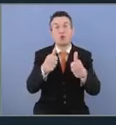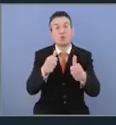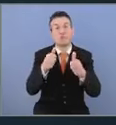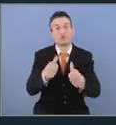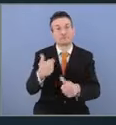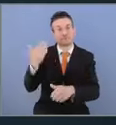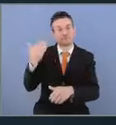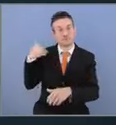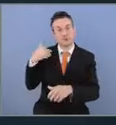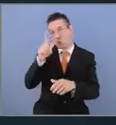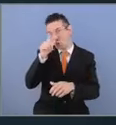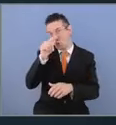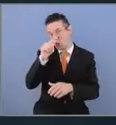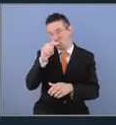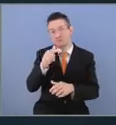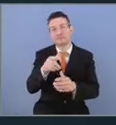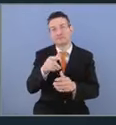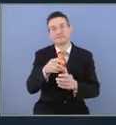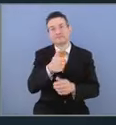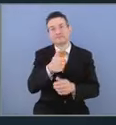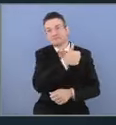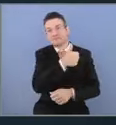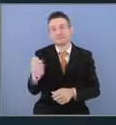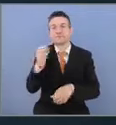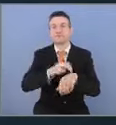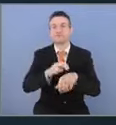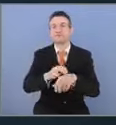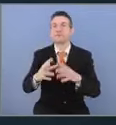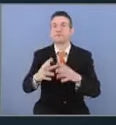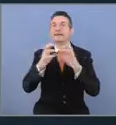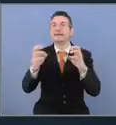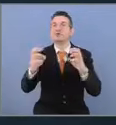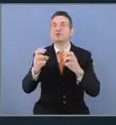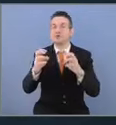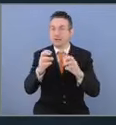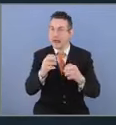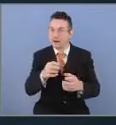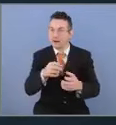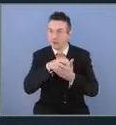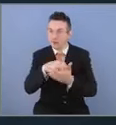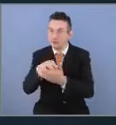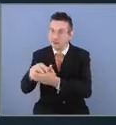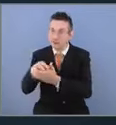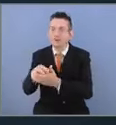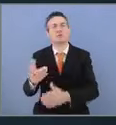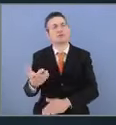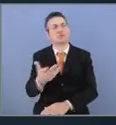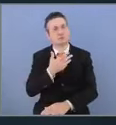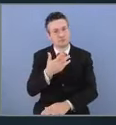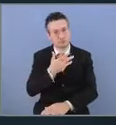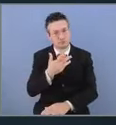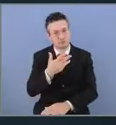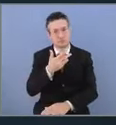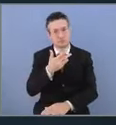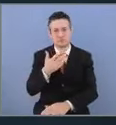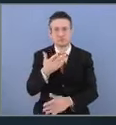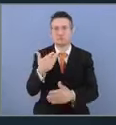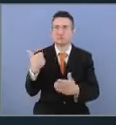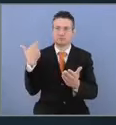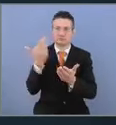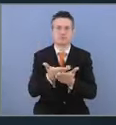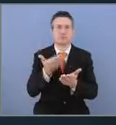finanziando i primi 100 dottorati industriali, con una discreta risposta anche del settore di cui abbiamo parlato